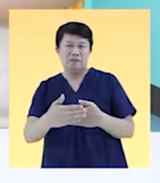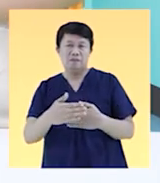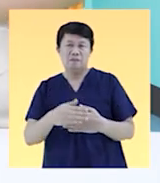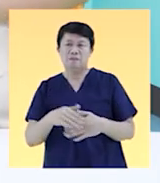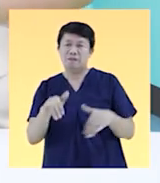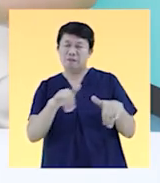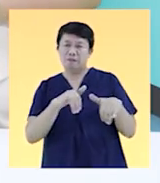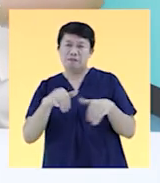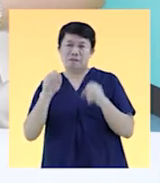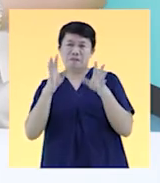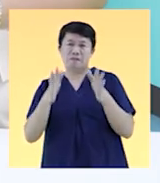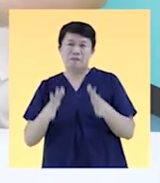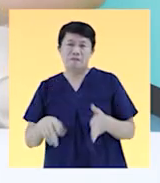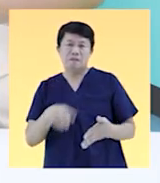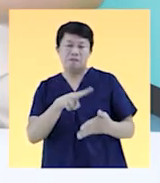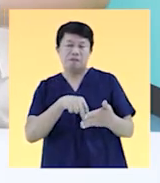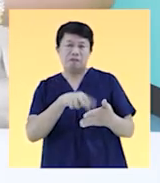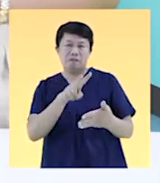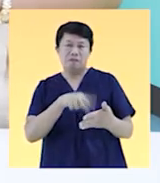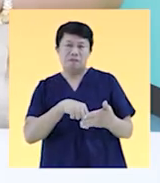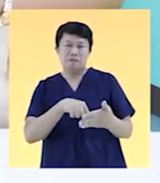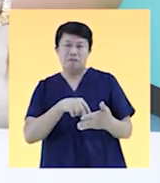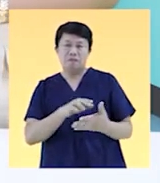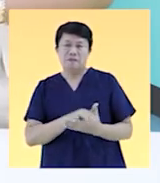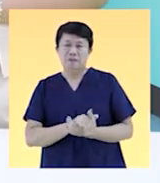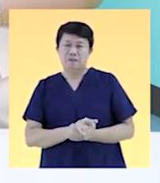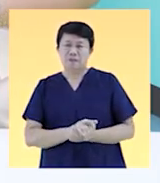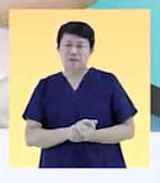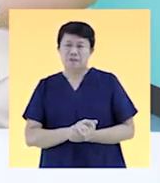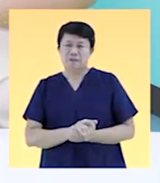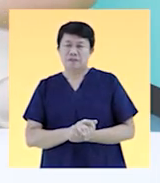procedure. Sabayan niyo ako sa pagbasa ng mga ito.